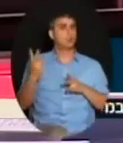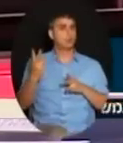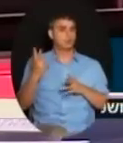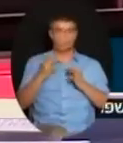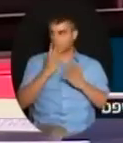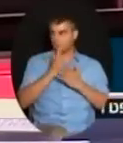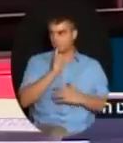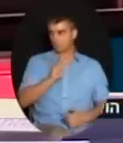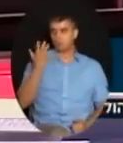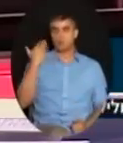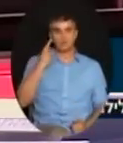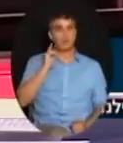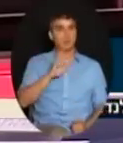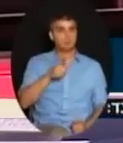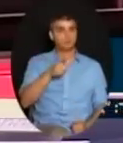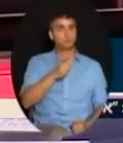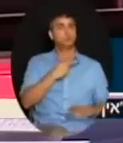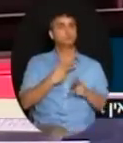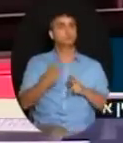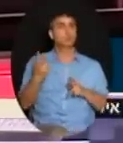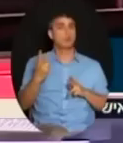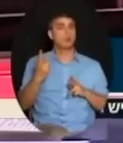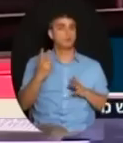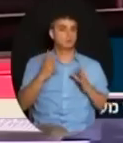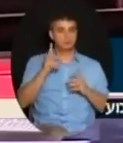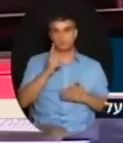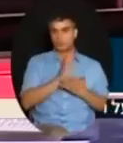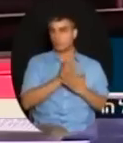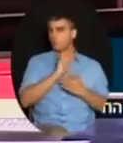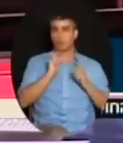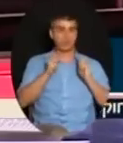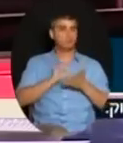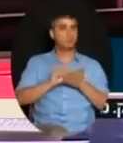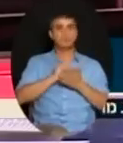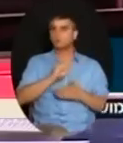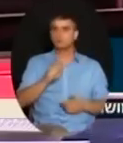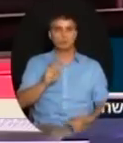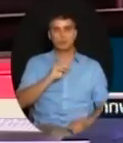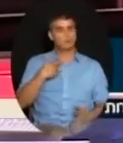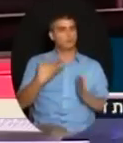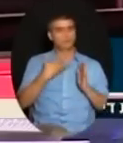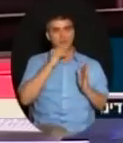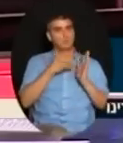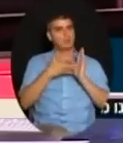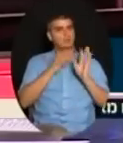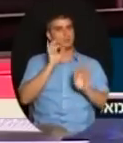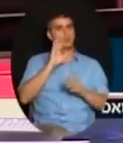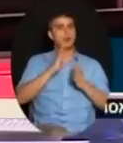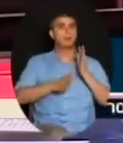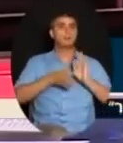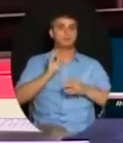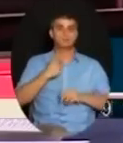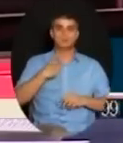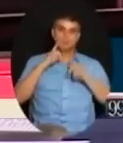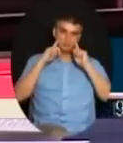בדין, אגב הוא כבר הורשע בעבר, גם כשהוא זוכה בדין, גם כשהוחלט לא להגיש כתב אישום, אף פעם לא ביקרתי את בתי המשפט,